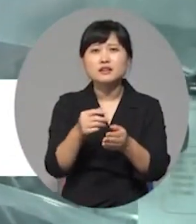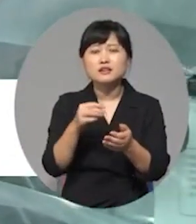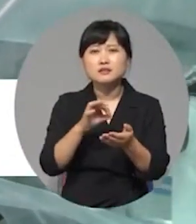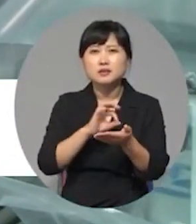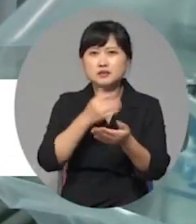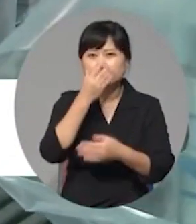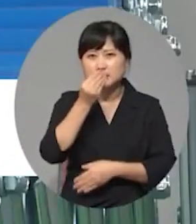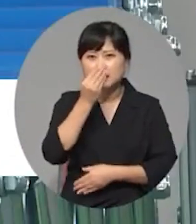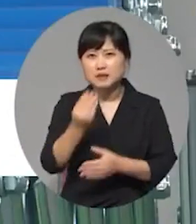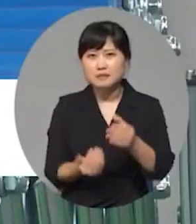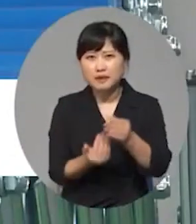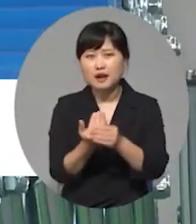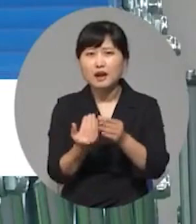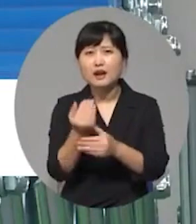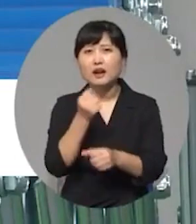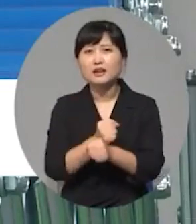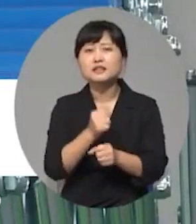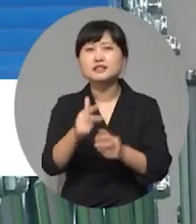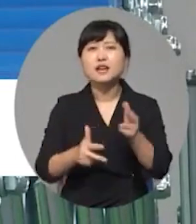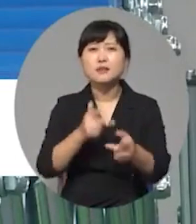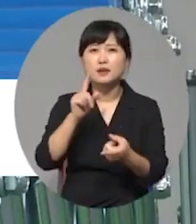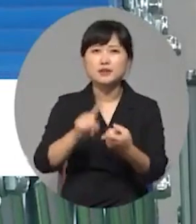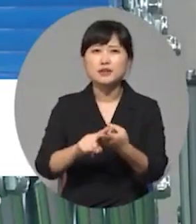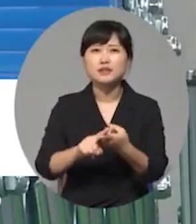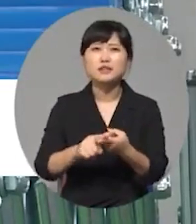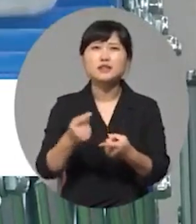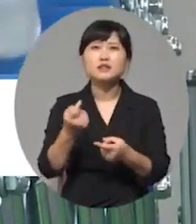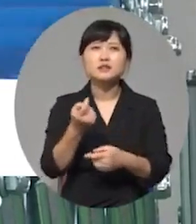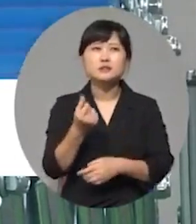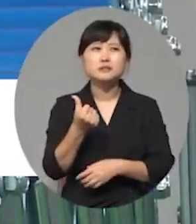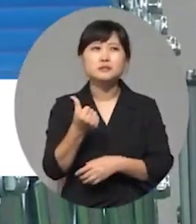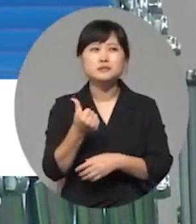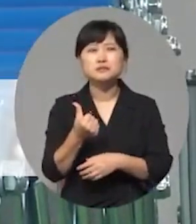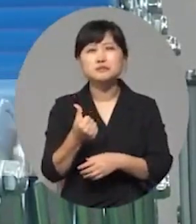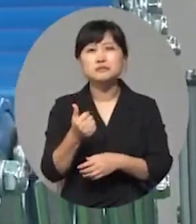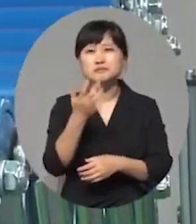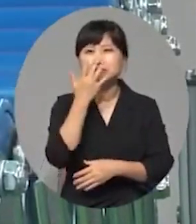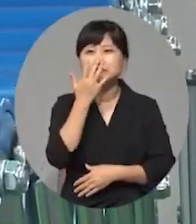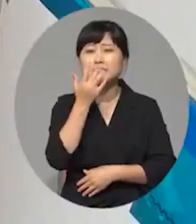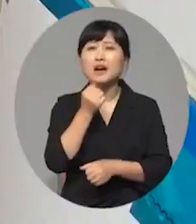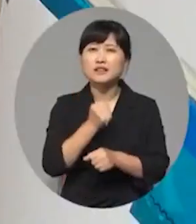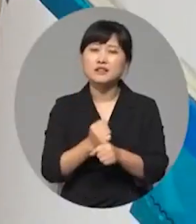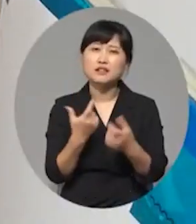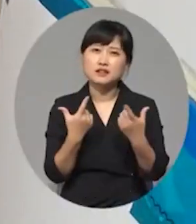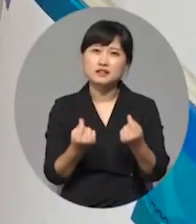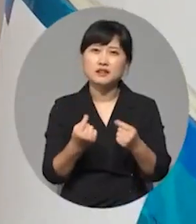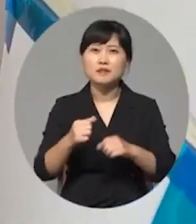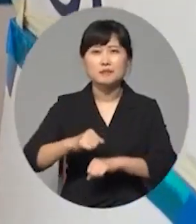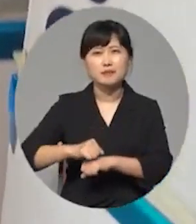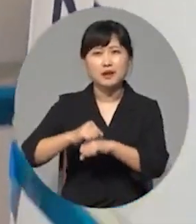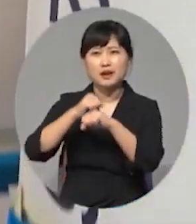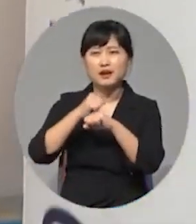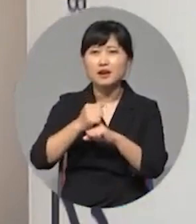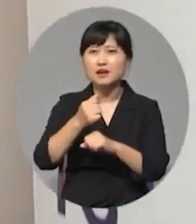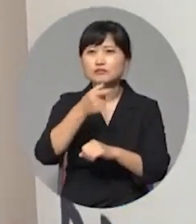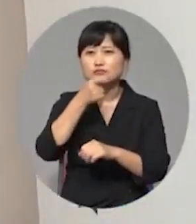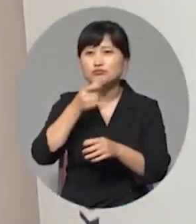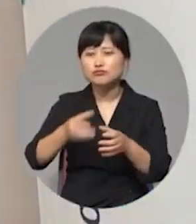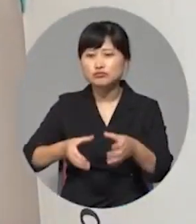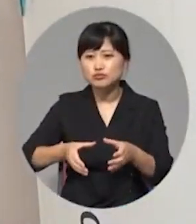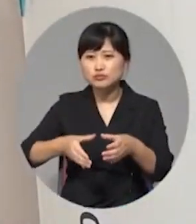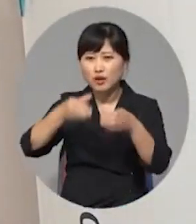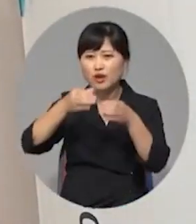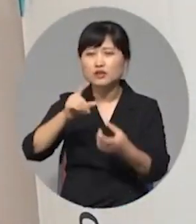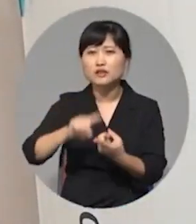없는 사업을 펼쳤는데 좀 무감각했던 거 아닌가 생각합니다. 공장에 쌓인 페트병들은 생수